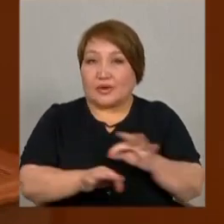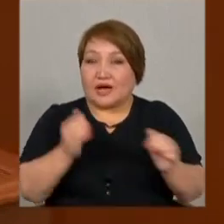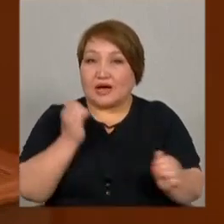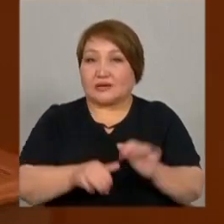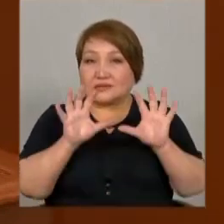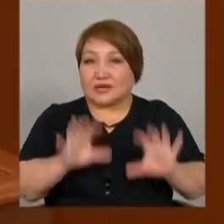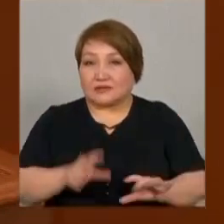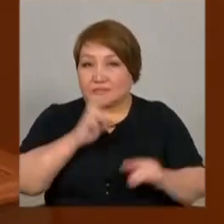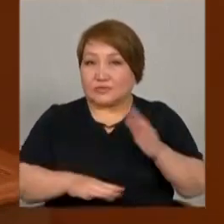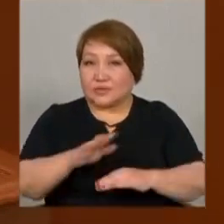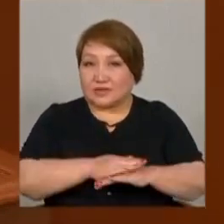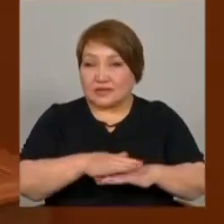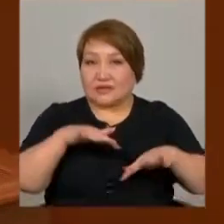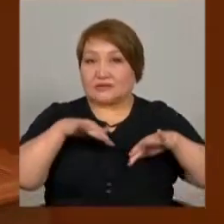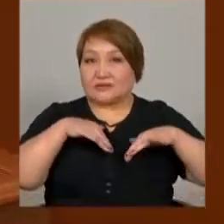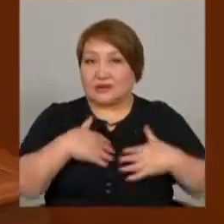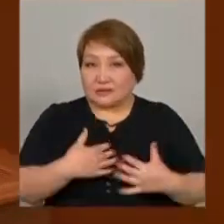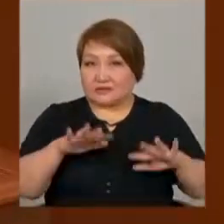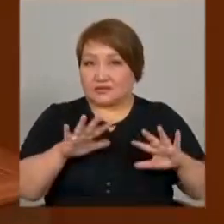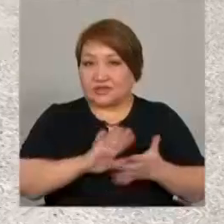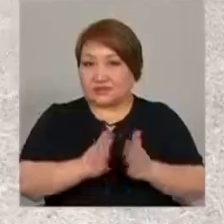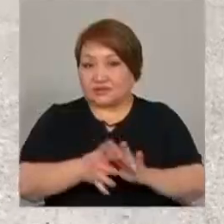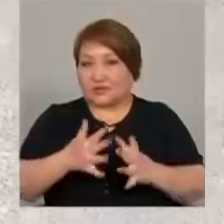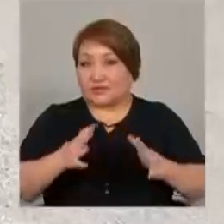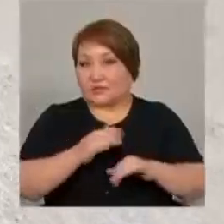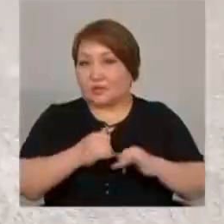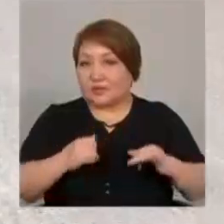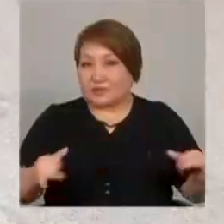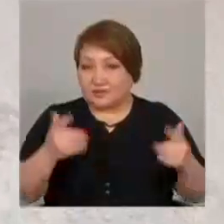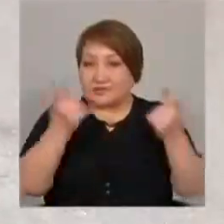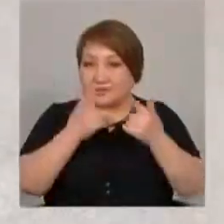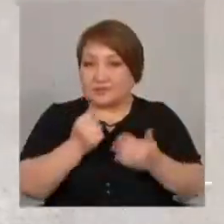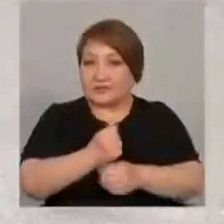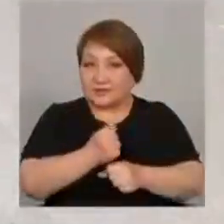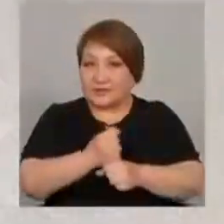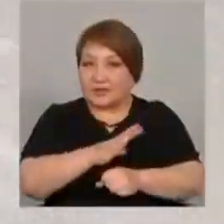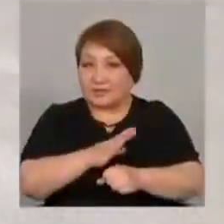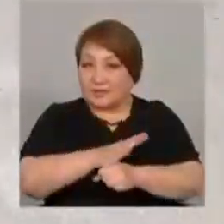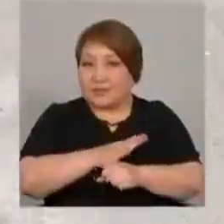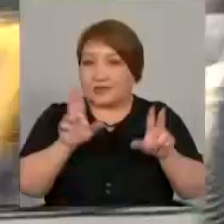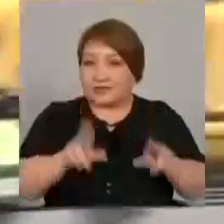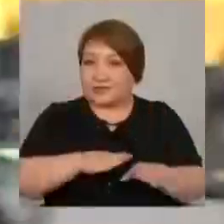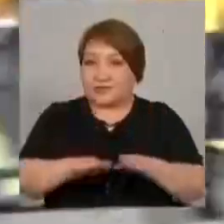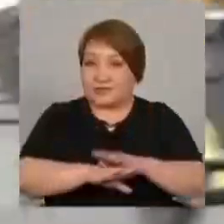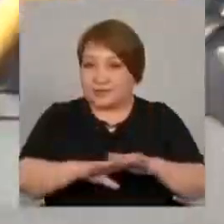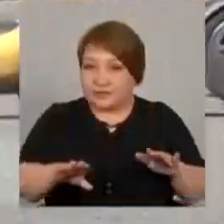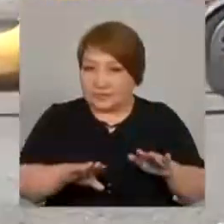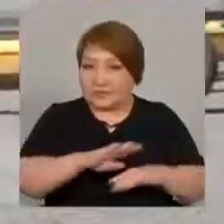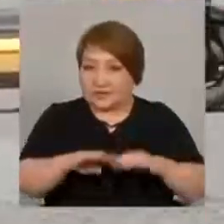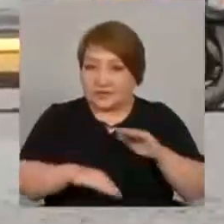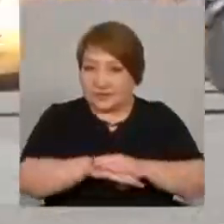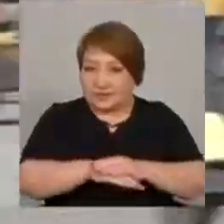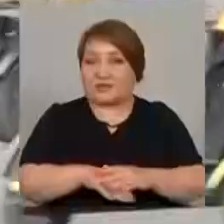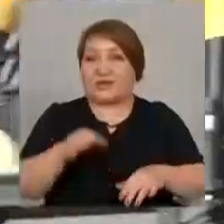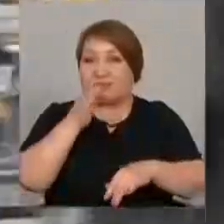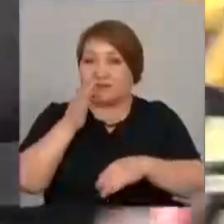жатқан қайғылы жағдайлардың көбейгенін ескере отырып жасалды. Сарапшылар ережені елемейтіндерді бақылап, жауапқа тартуға полицияның күші